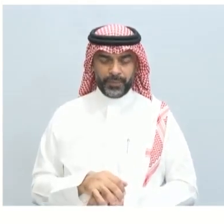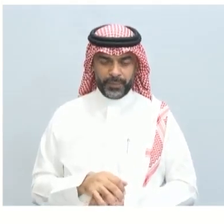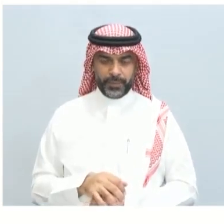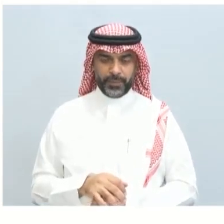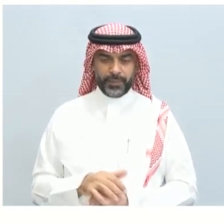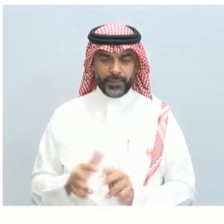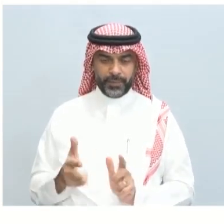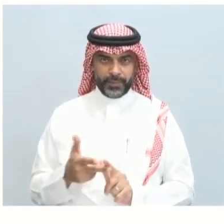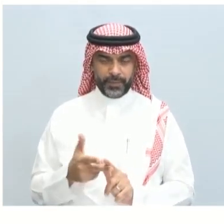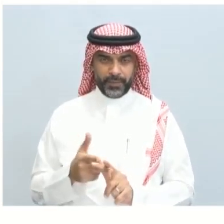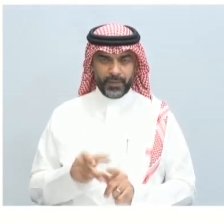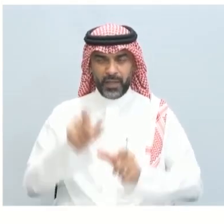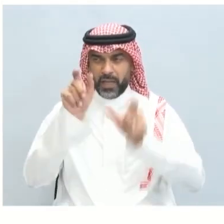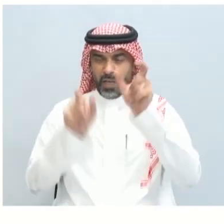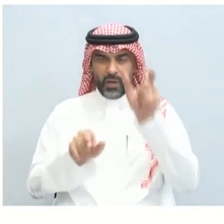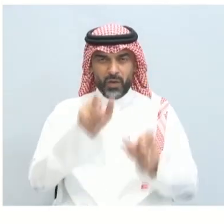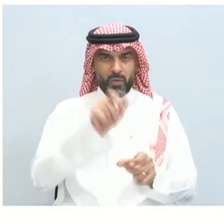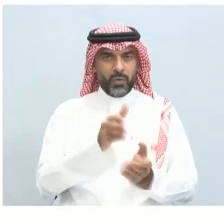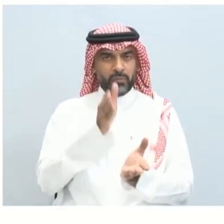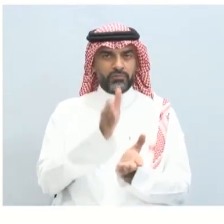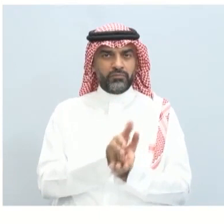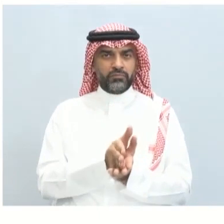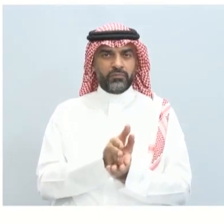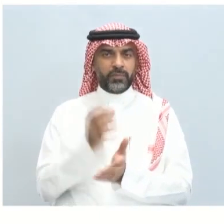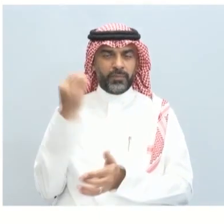الربوبيه الاولياء الصالحين